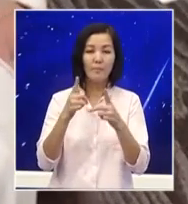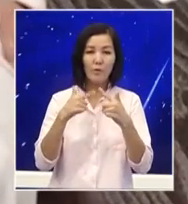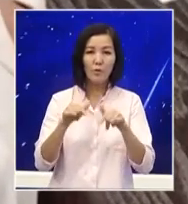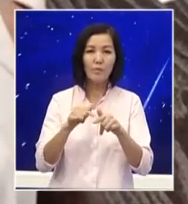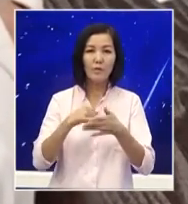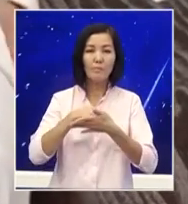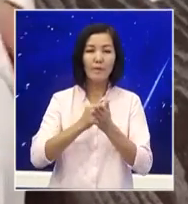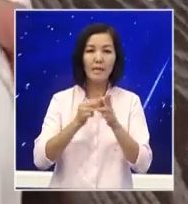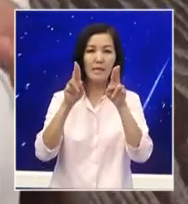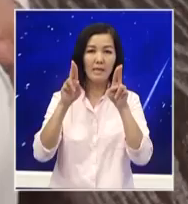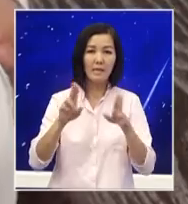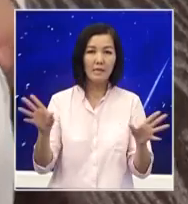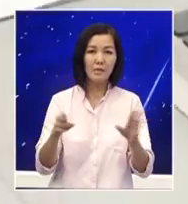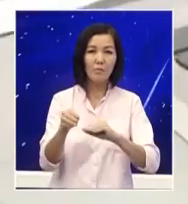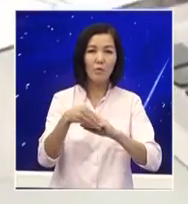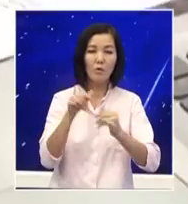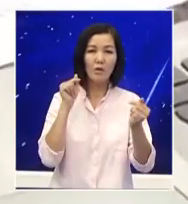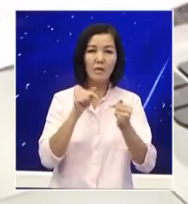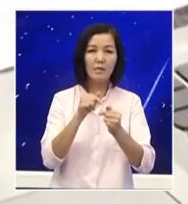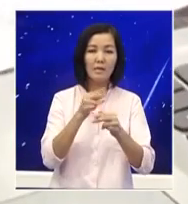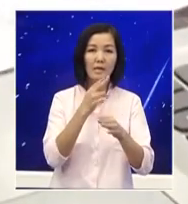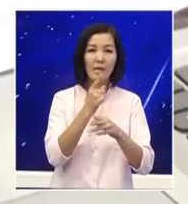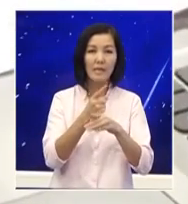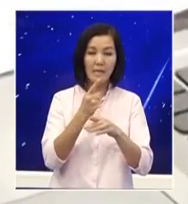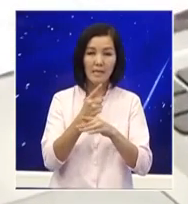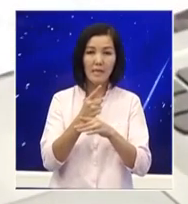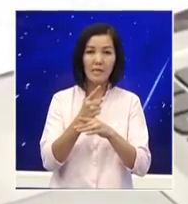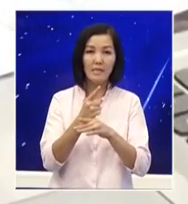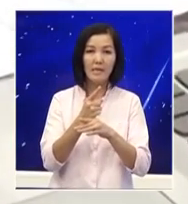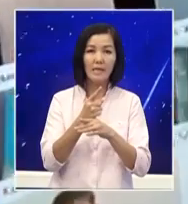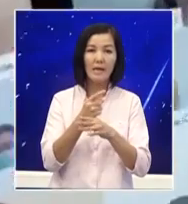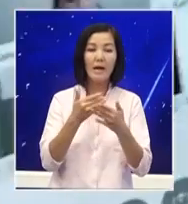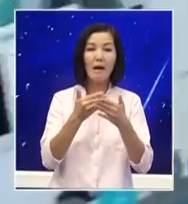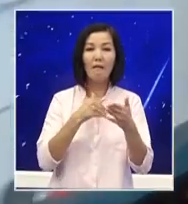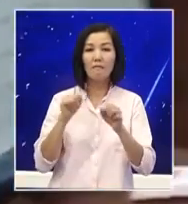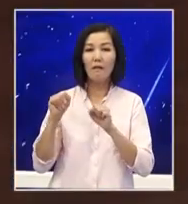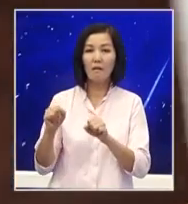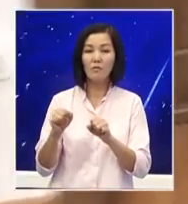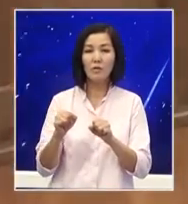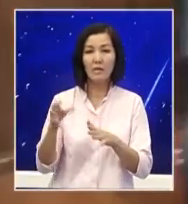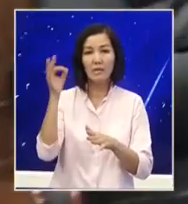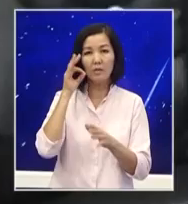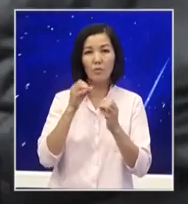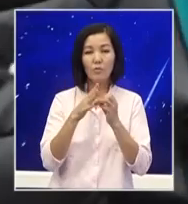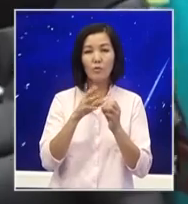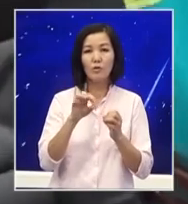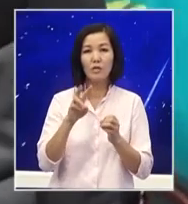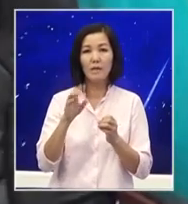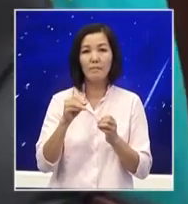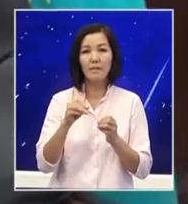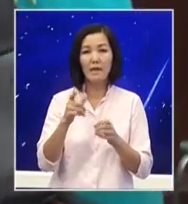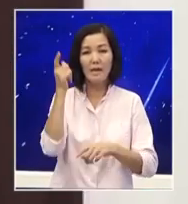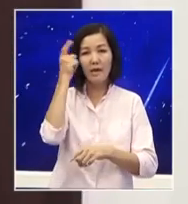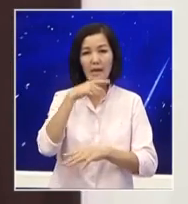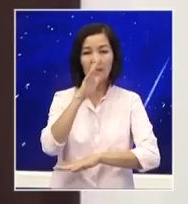сыбайлас жемқорлықтың жолын кесетінін айтады. Бармақ басты көз қысты әрекеттің алдын алу шарасы. Еске салайық, 14 тамызда әдеп